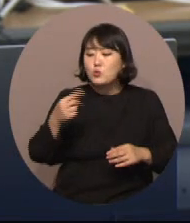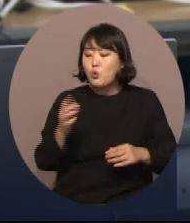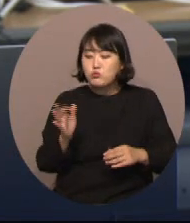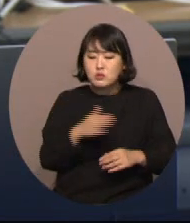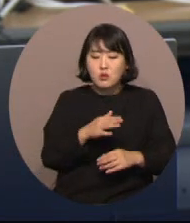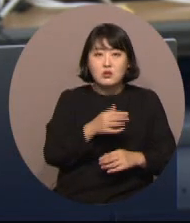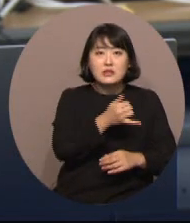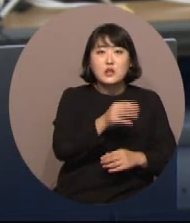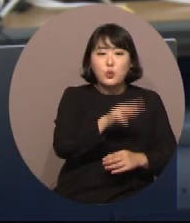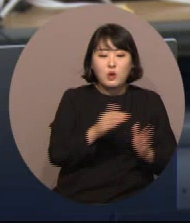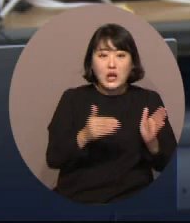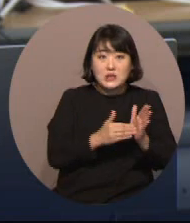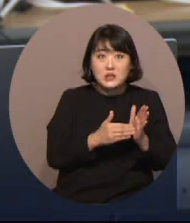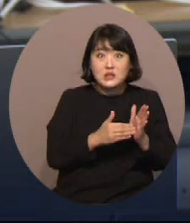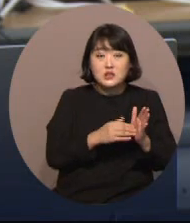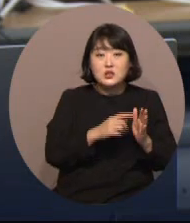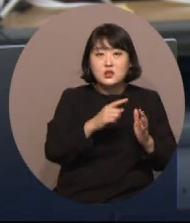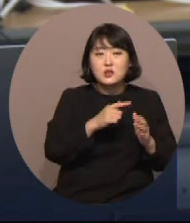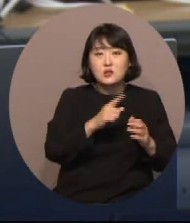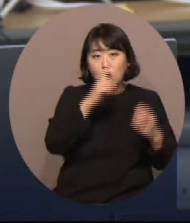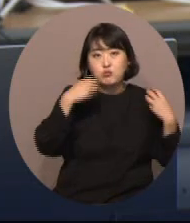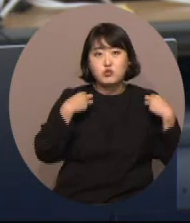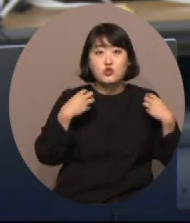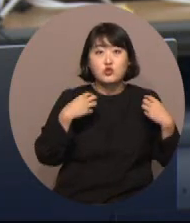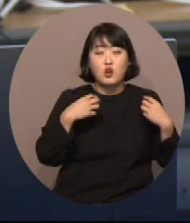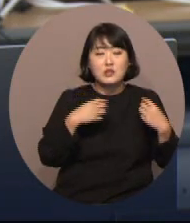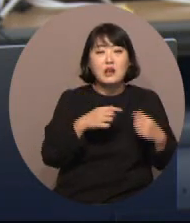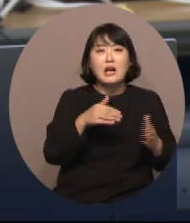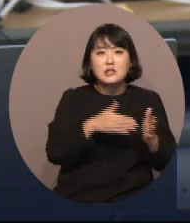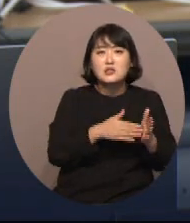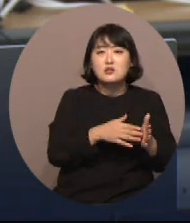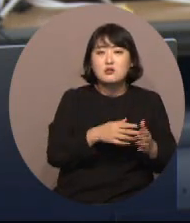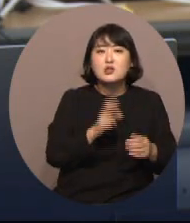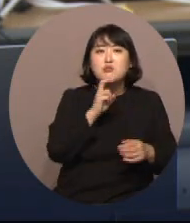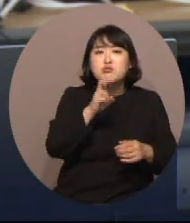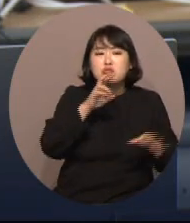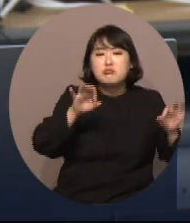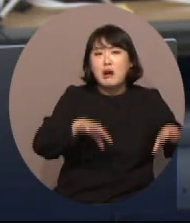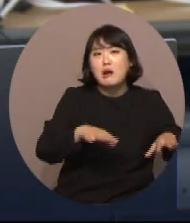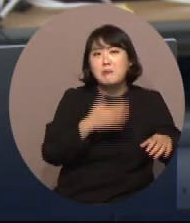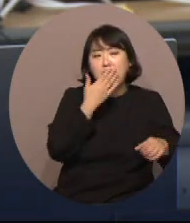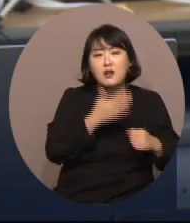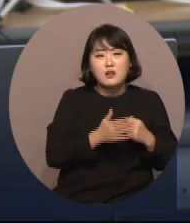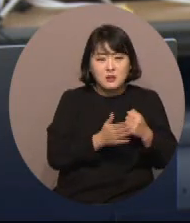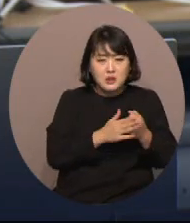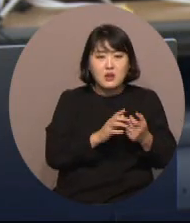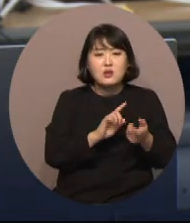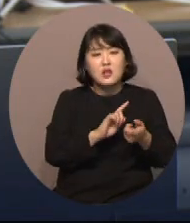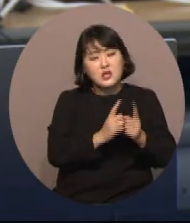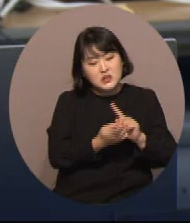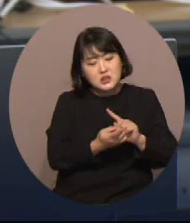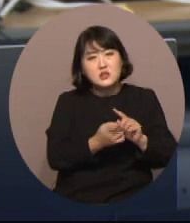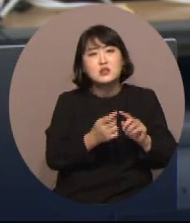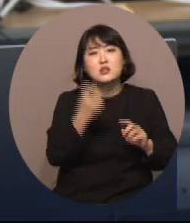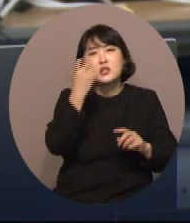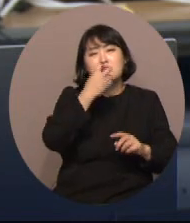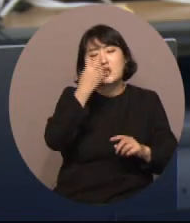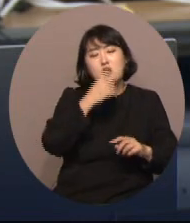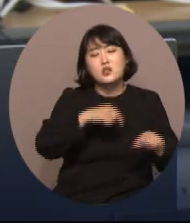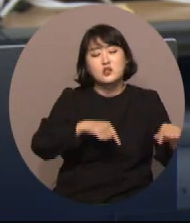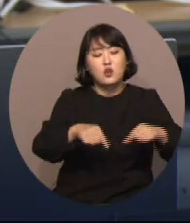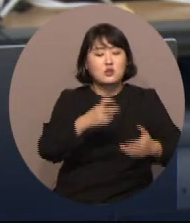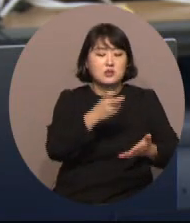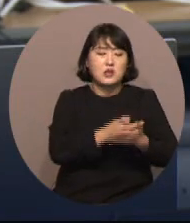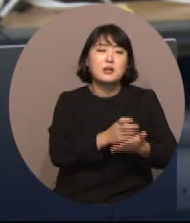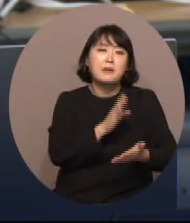세종 정부청사로 오기 때문에 철도로 그것을 대안적으로 검토하는 게 정책적